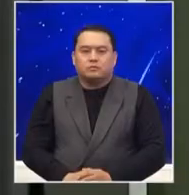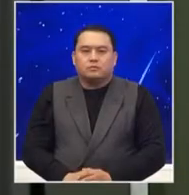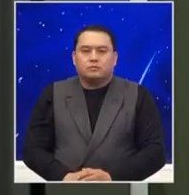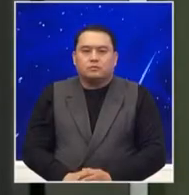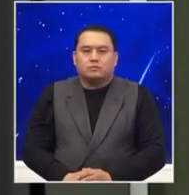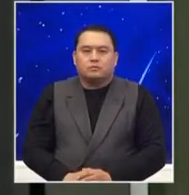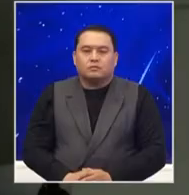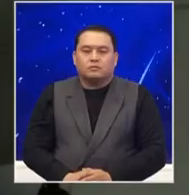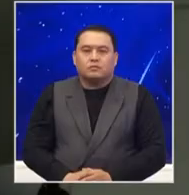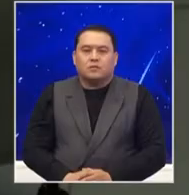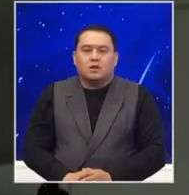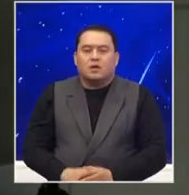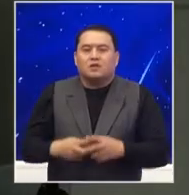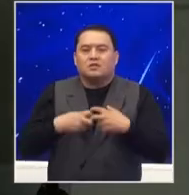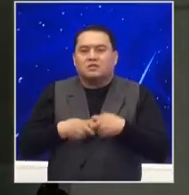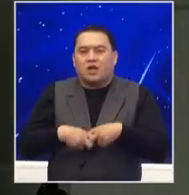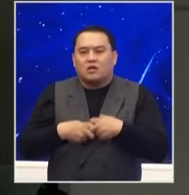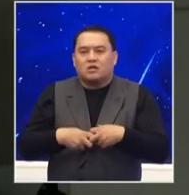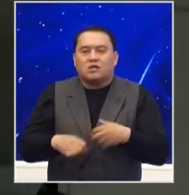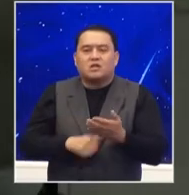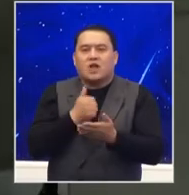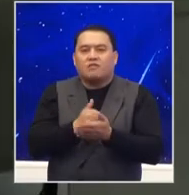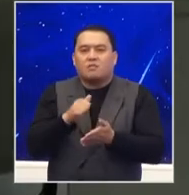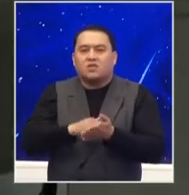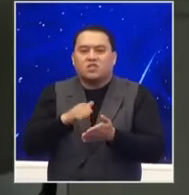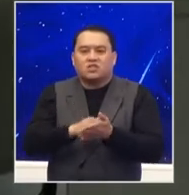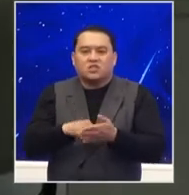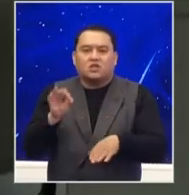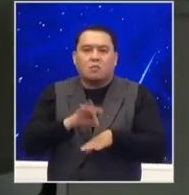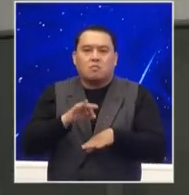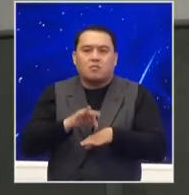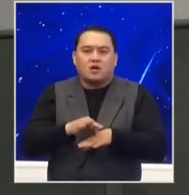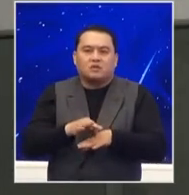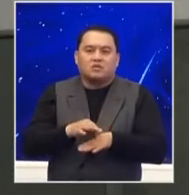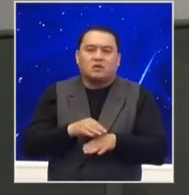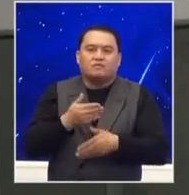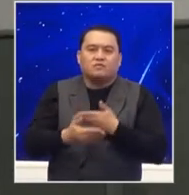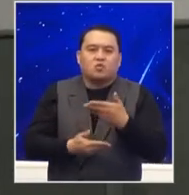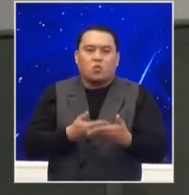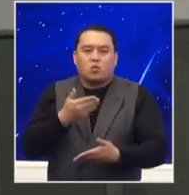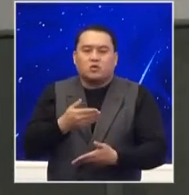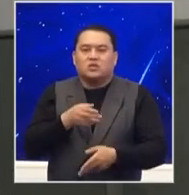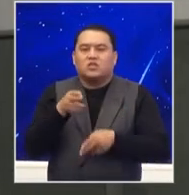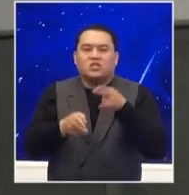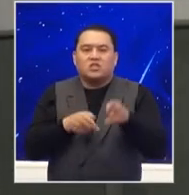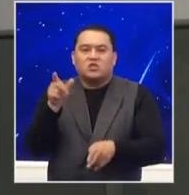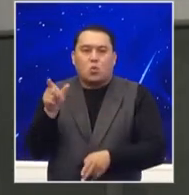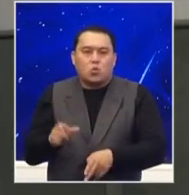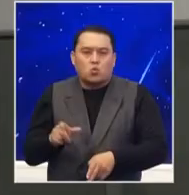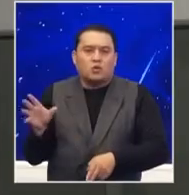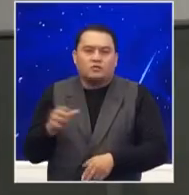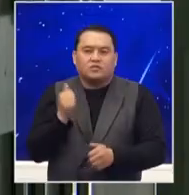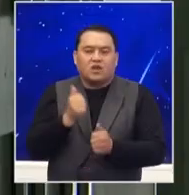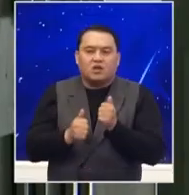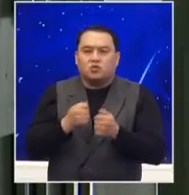Нагрузка, которая приходится на суставы – главная причина широкого распространения заболеваний опорно-двигательного аппарата. Хирургам, ортопедам, травматологам